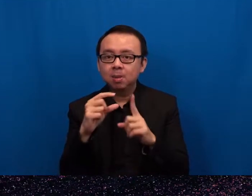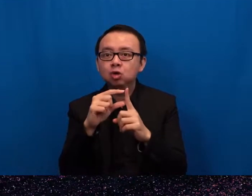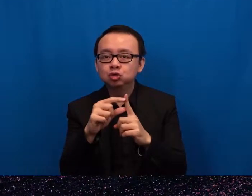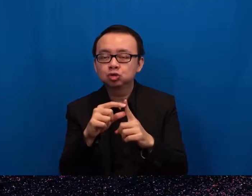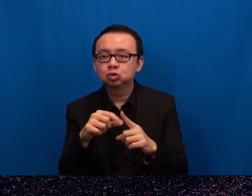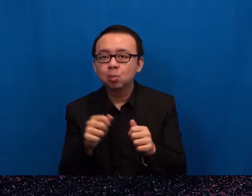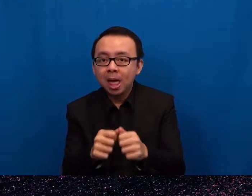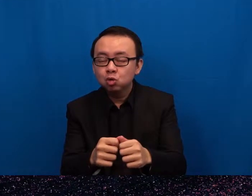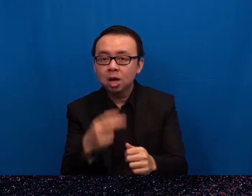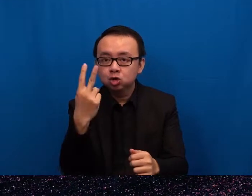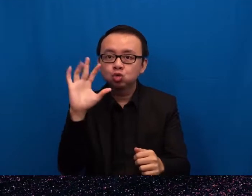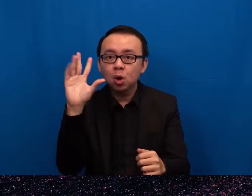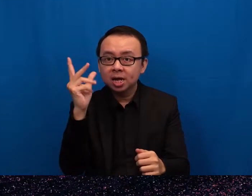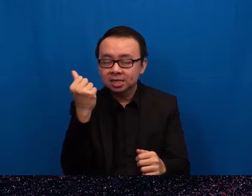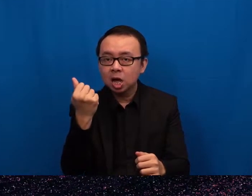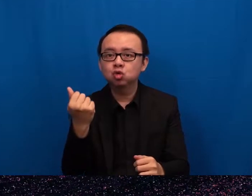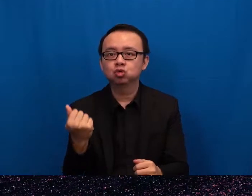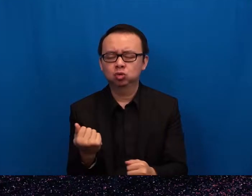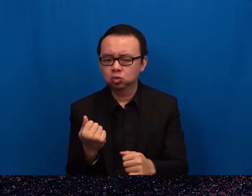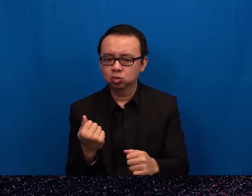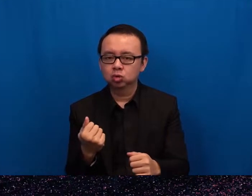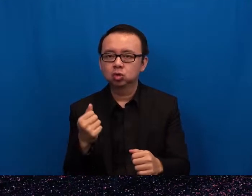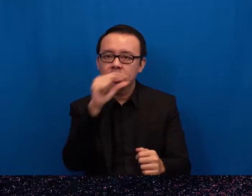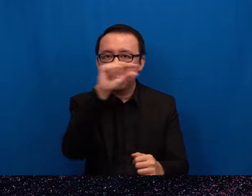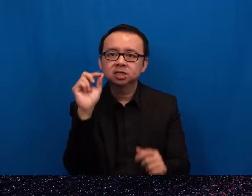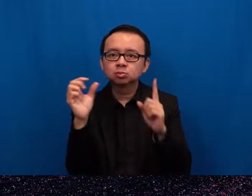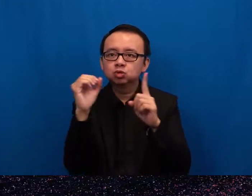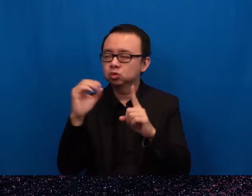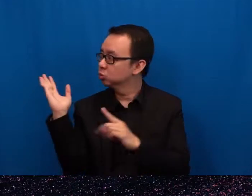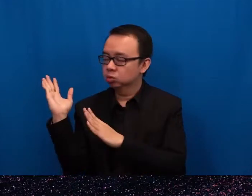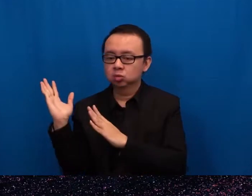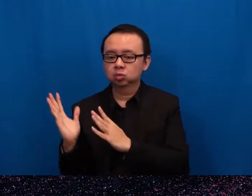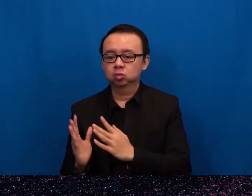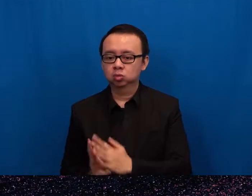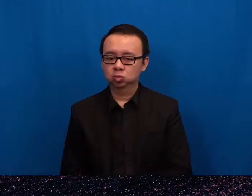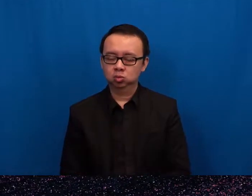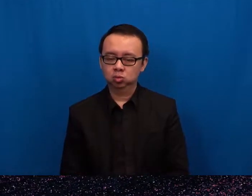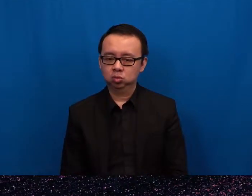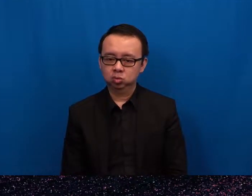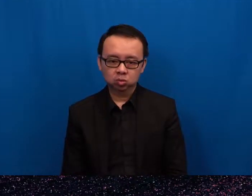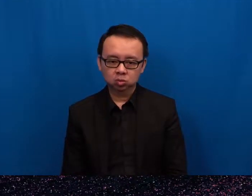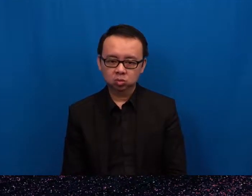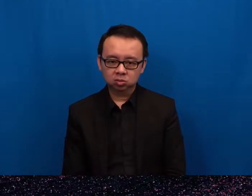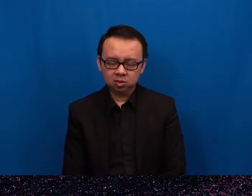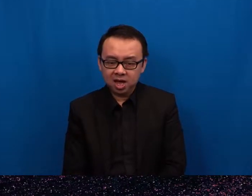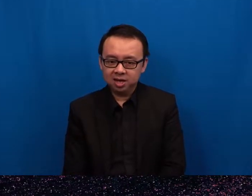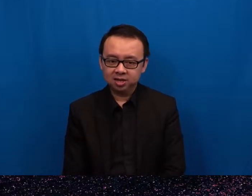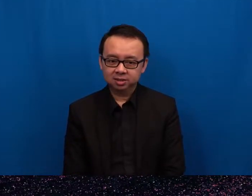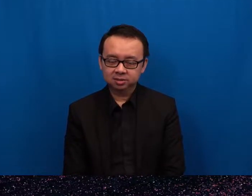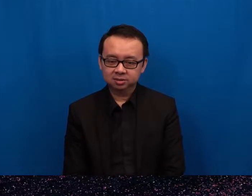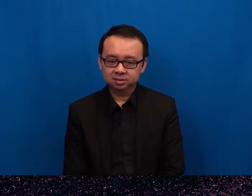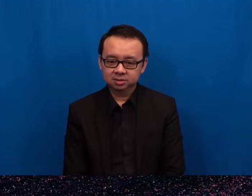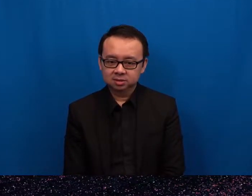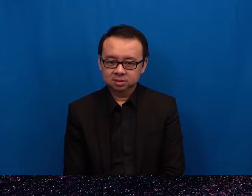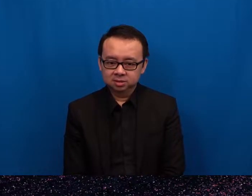Asia. Bukan Asia Tenggara, Asia, Korea, Jepang, Taiwan, China. Ini Asia, daerah